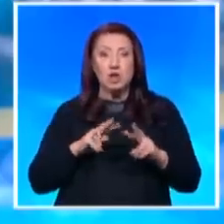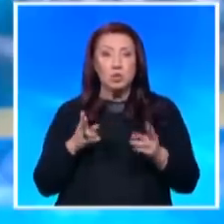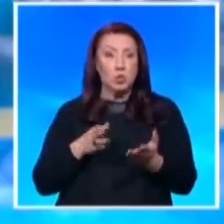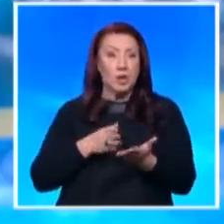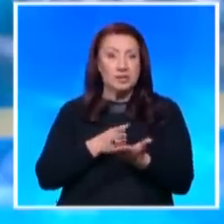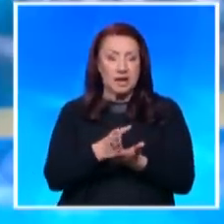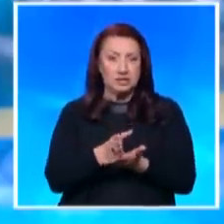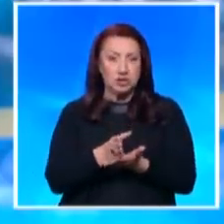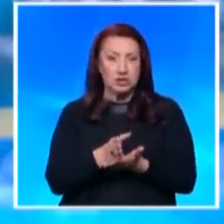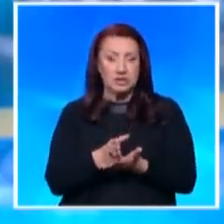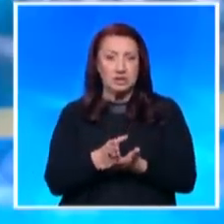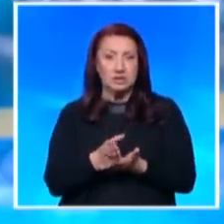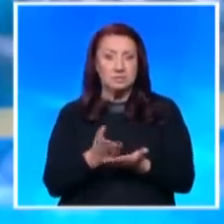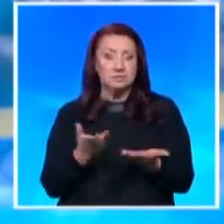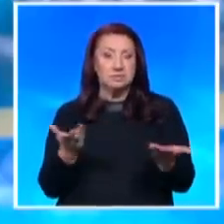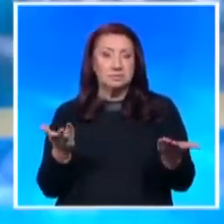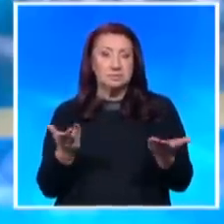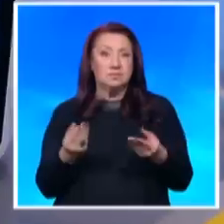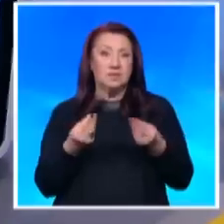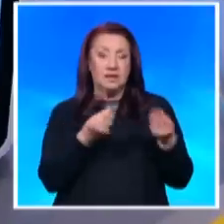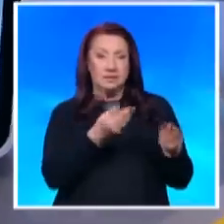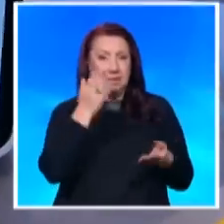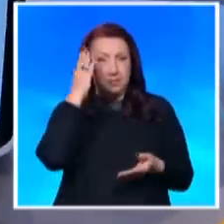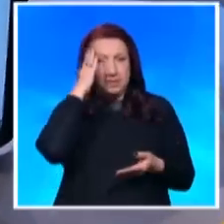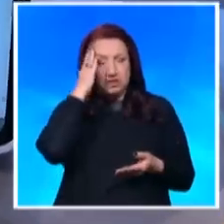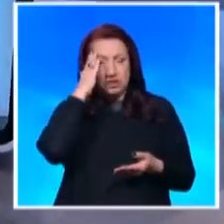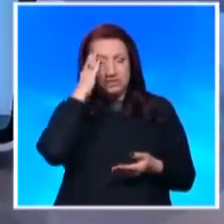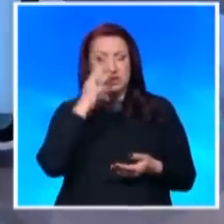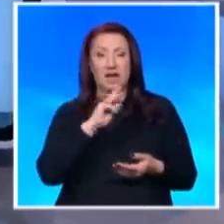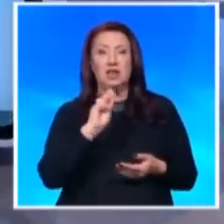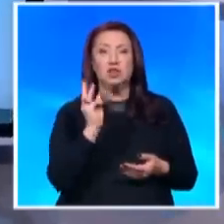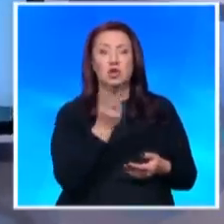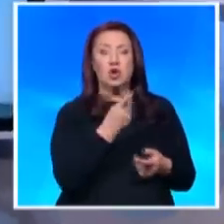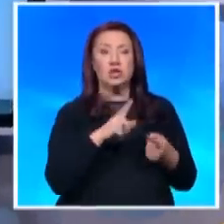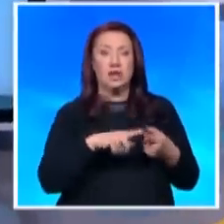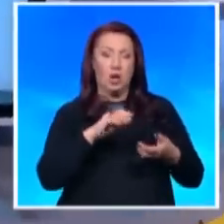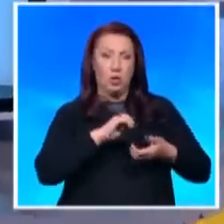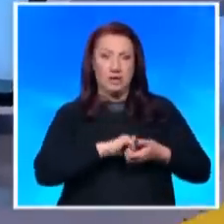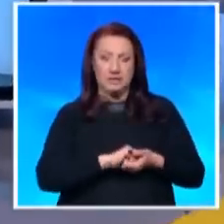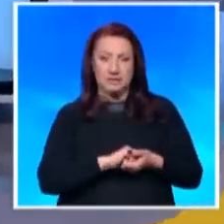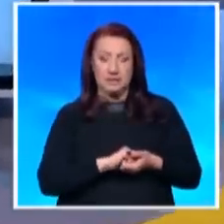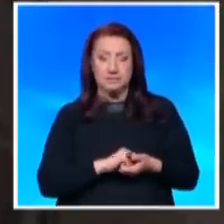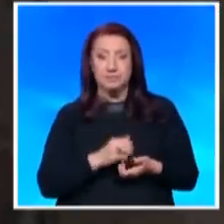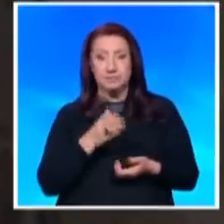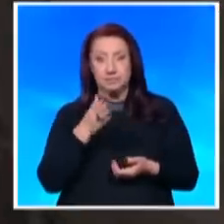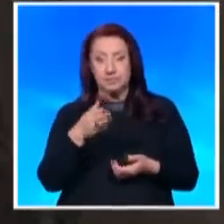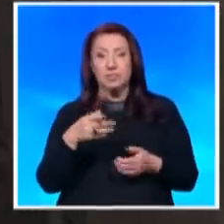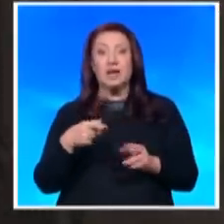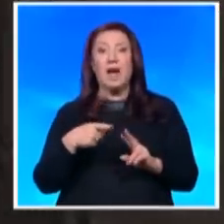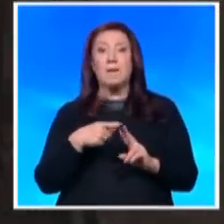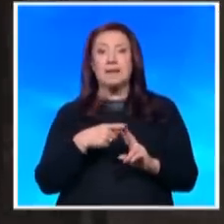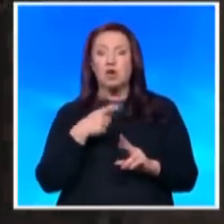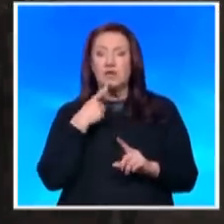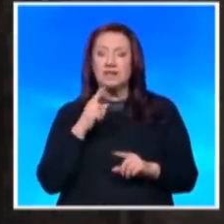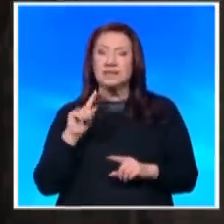държавата на тройна коалиция. Заради всички тези аргументи, Петков обяви, че се събират първо на изпълнителна комисия, после